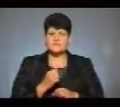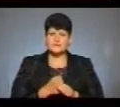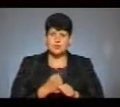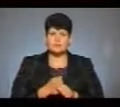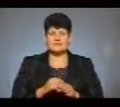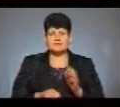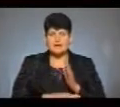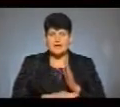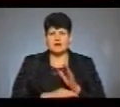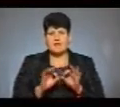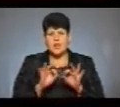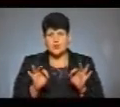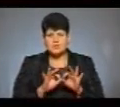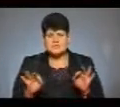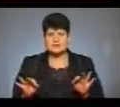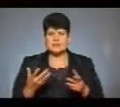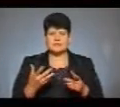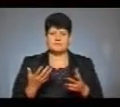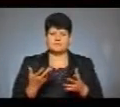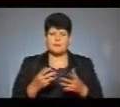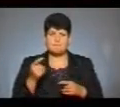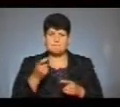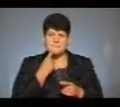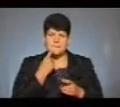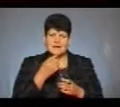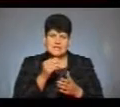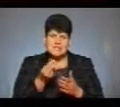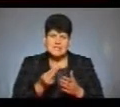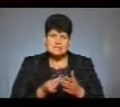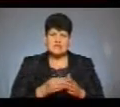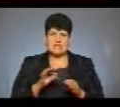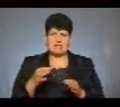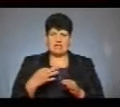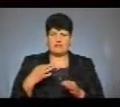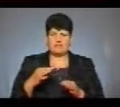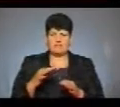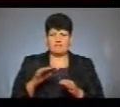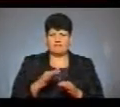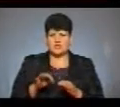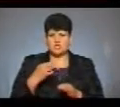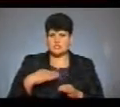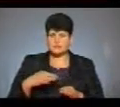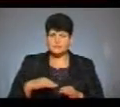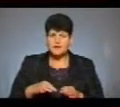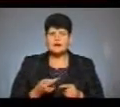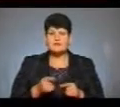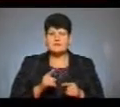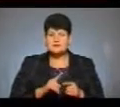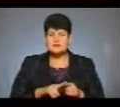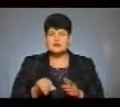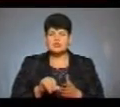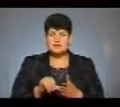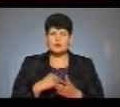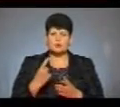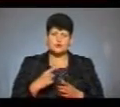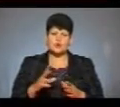рогози та соломи, ветинанки, ляльки, писанки, прикраси з бісеру та вишиті сорочки. Автори – члени обласного осередку Національної